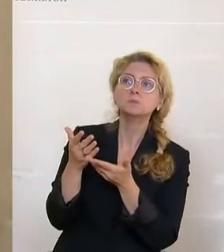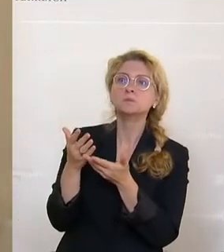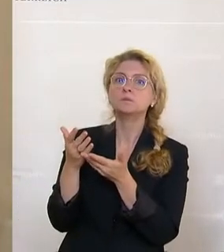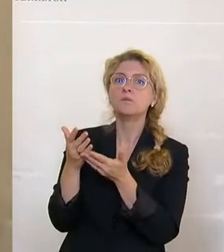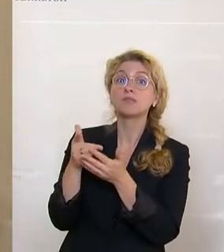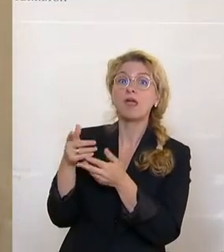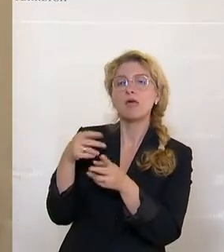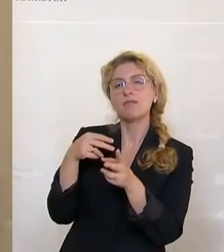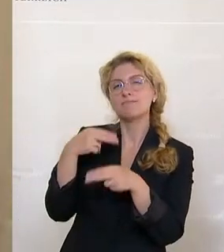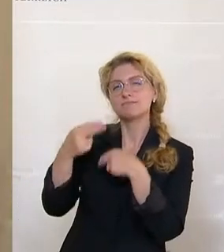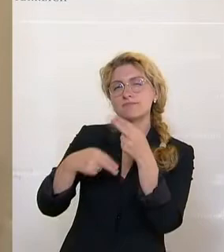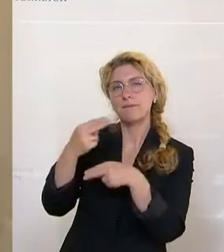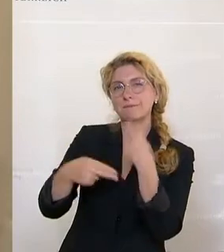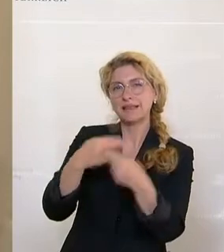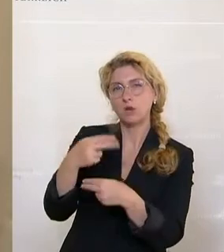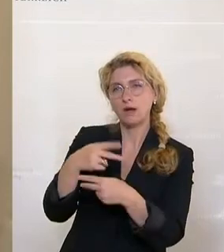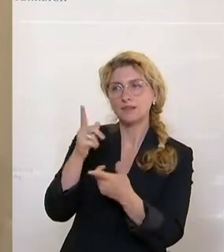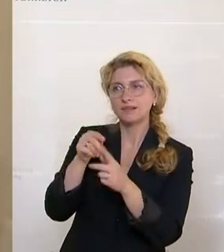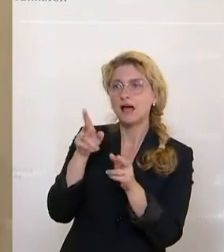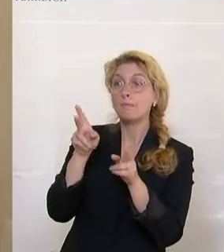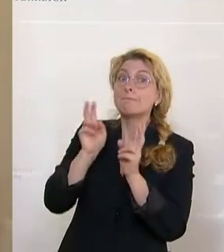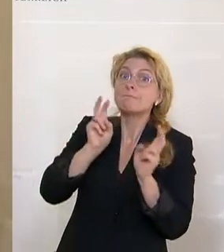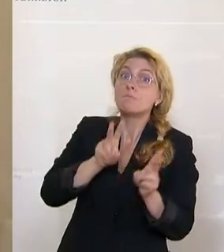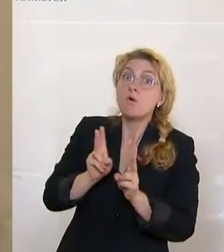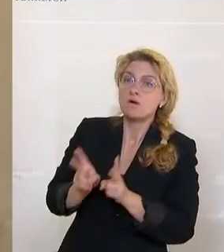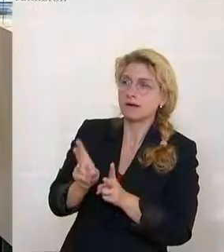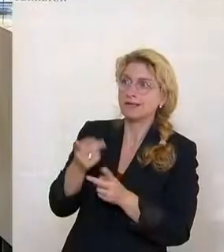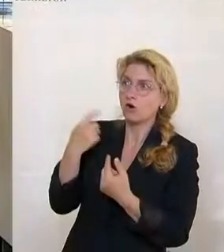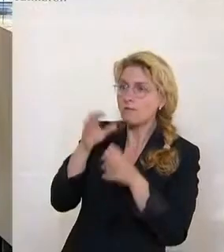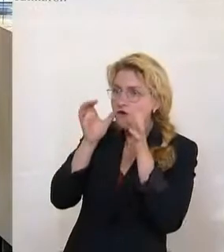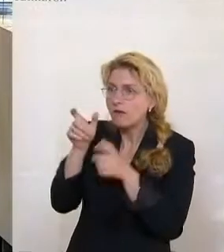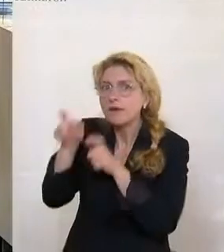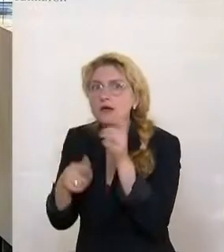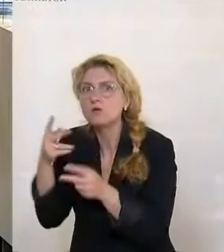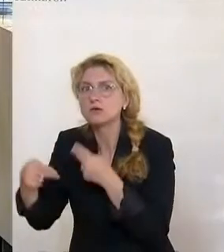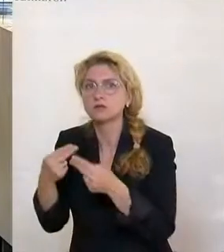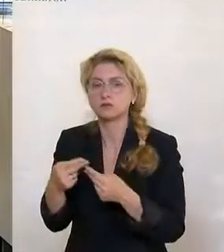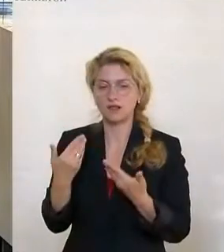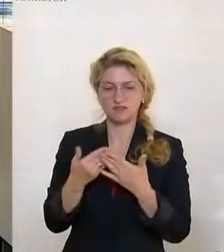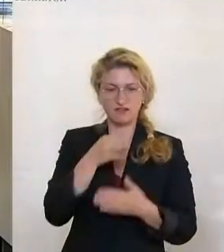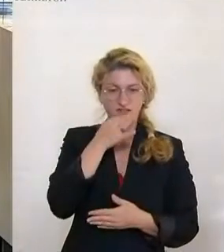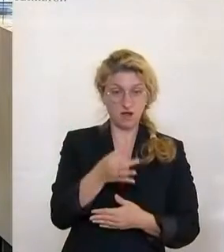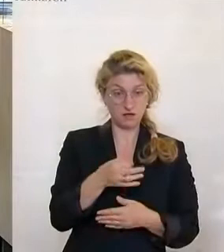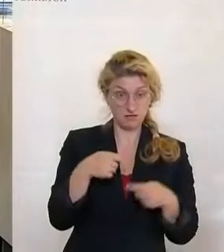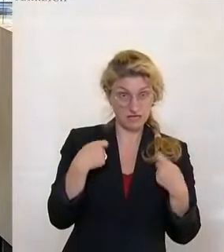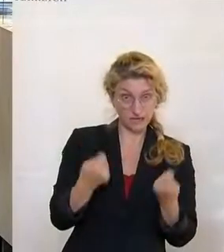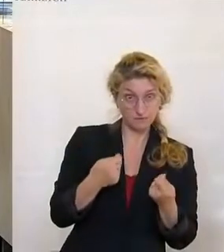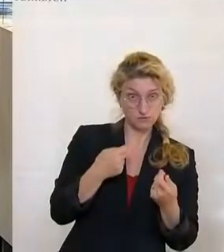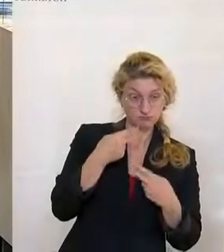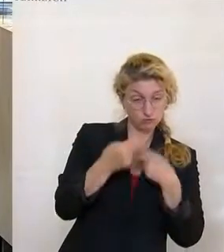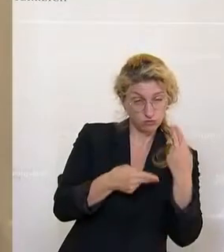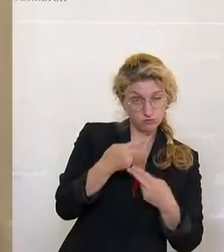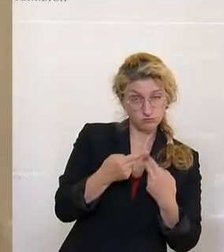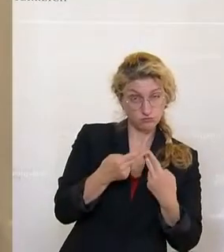lassen könnte. Deswegen gingen wir der Frage nach, gibt es zwei Klassenermittlungen? Weil das macht ja eigentlich den Unterschied zwischen einer